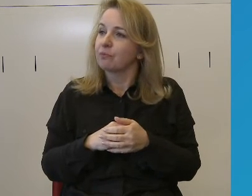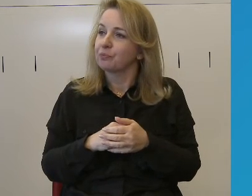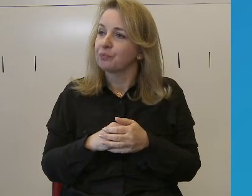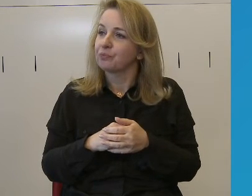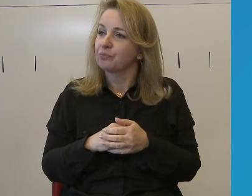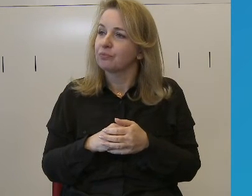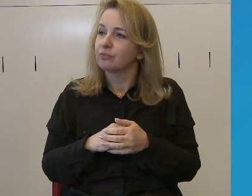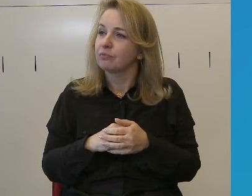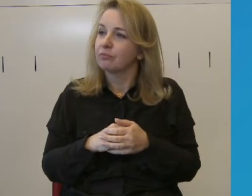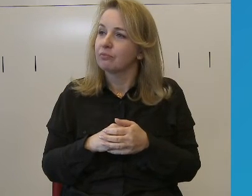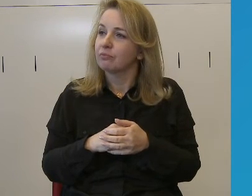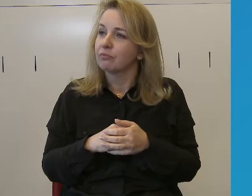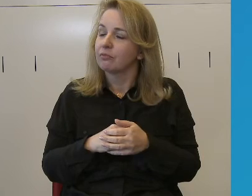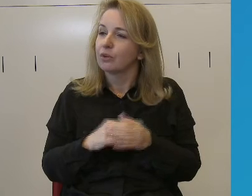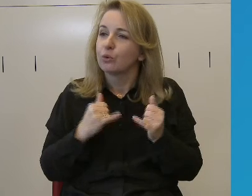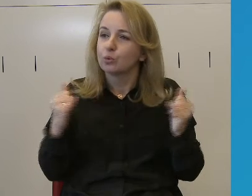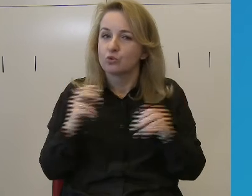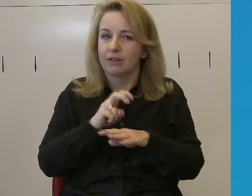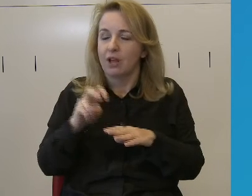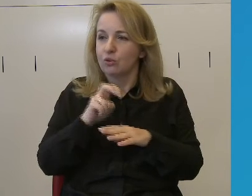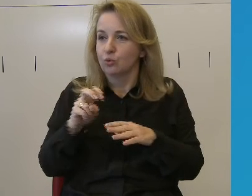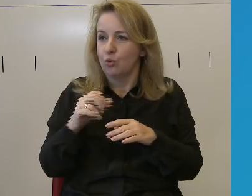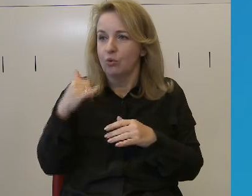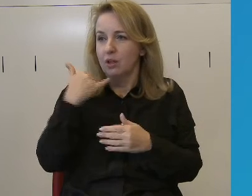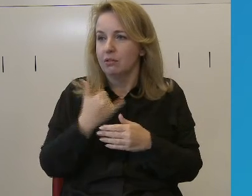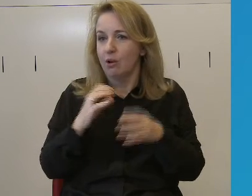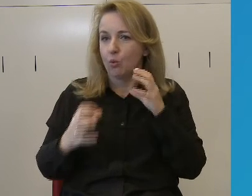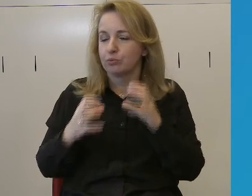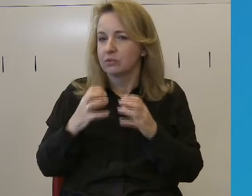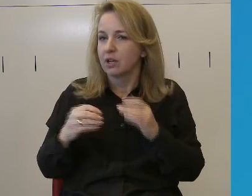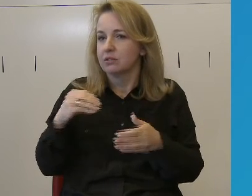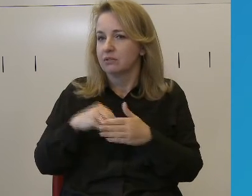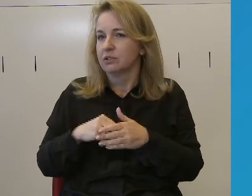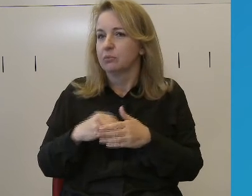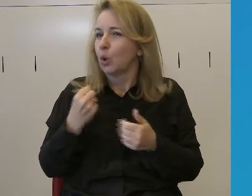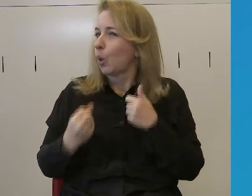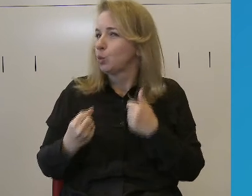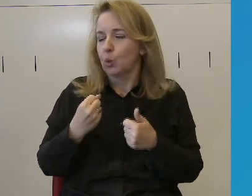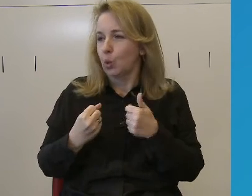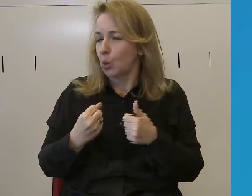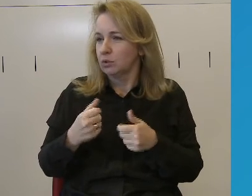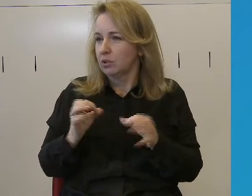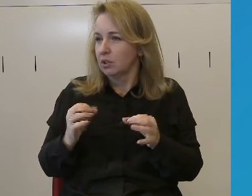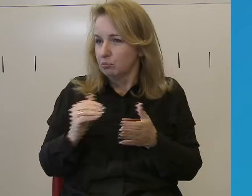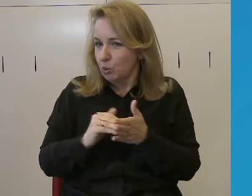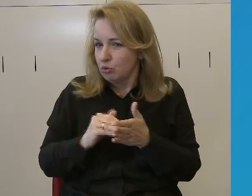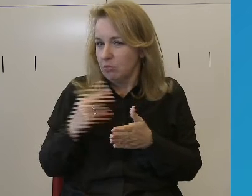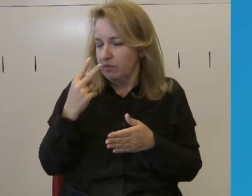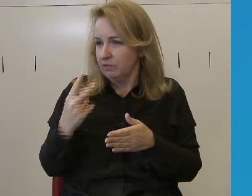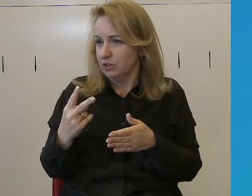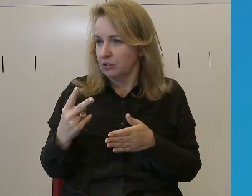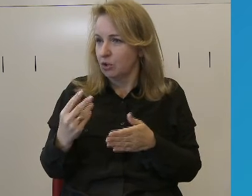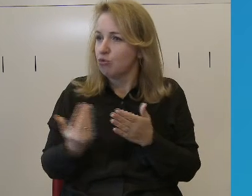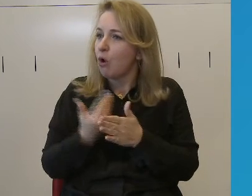Także technologie teleinformatyczne trudno przecenić jest w nowoczesnych procesach